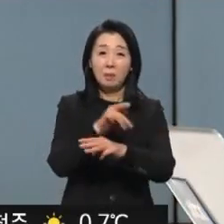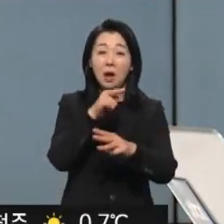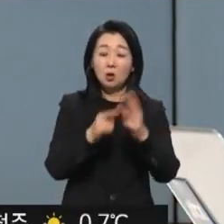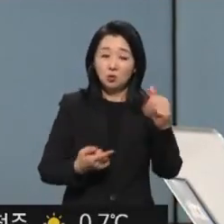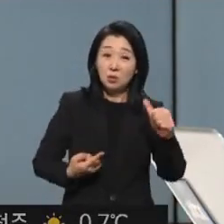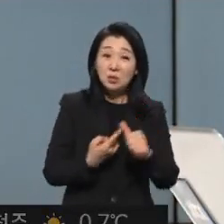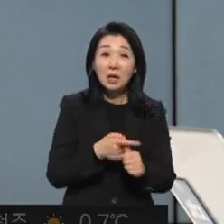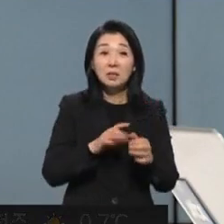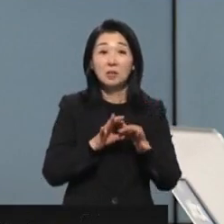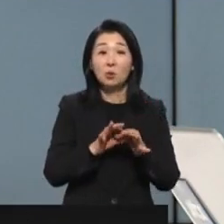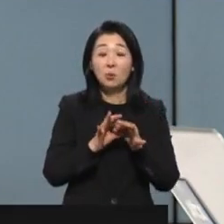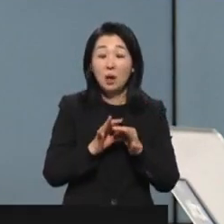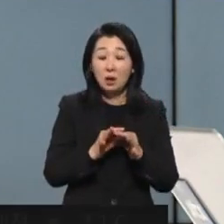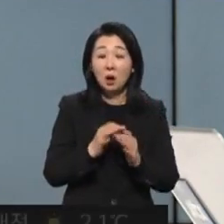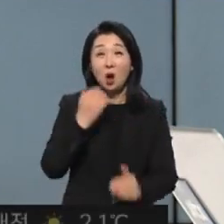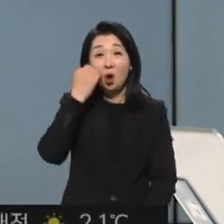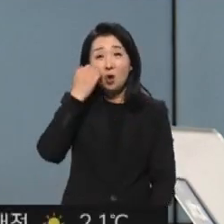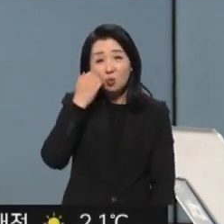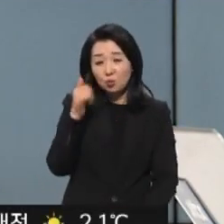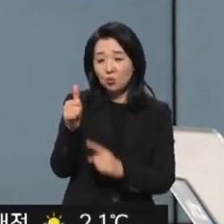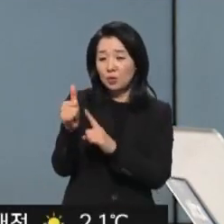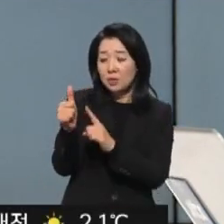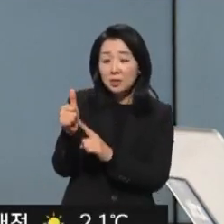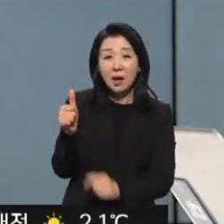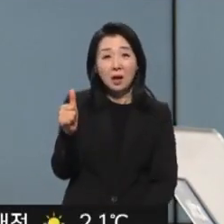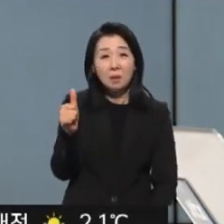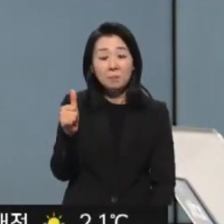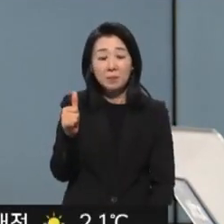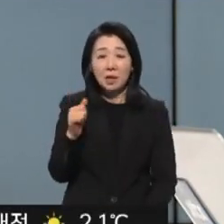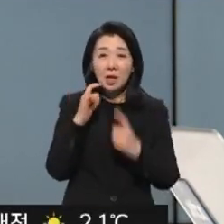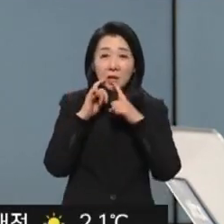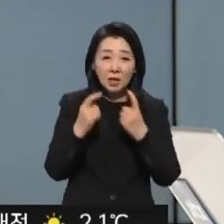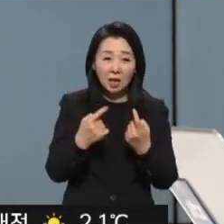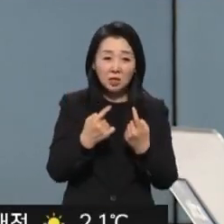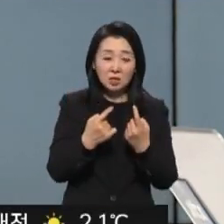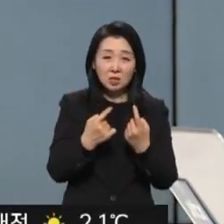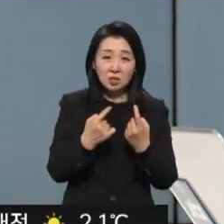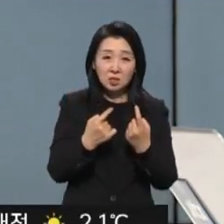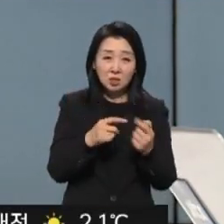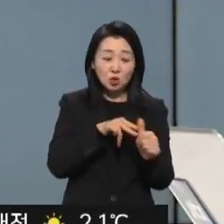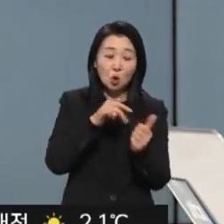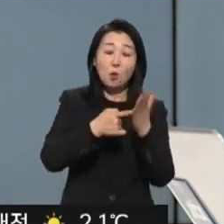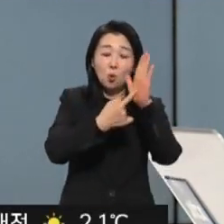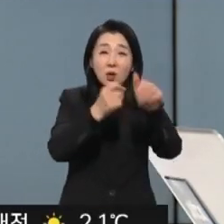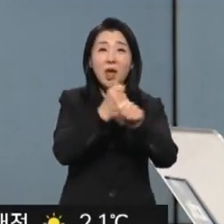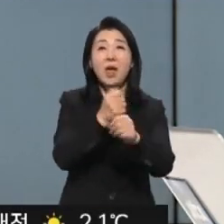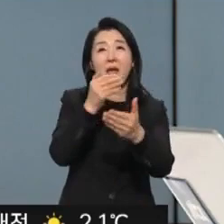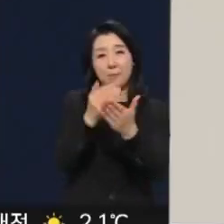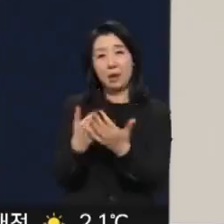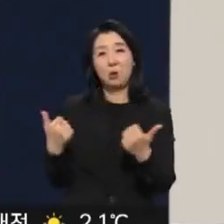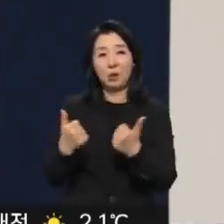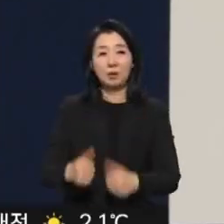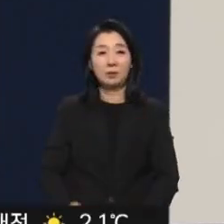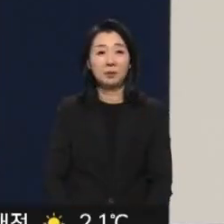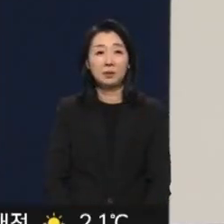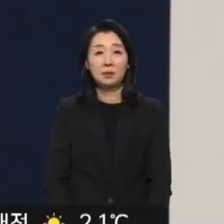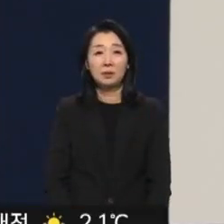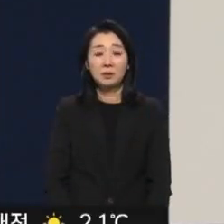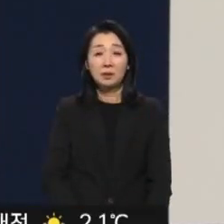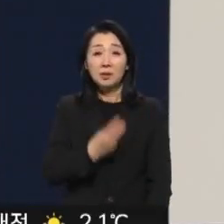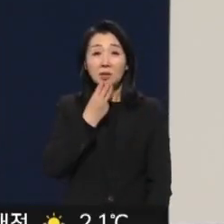관련해서는요, 피의자의 신상을 공개할지 여부를 내일 확정 짓기 위해서 경찰이 회의를 연다는 거죠? 네, 그렇습니다. 경기